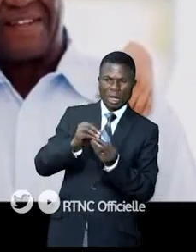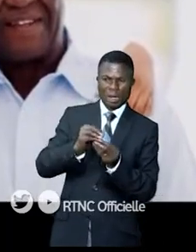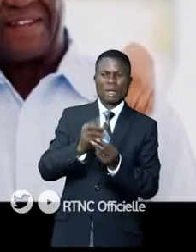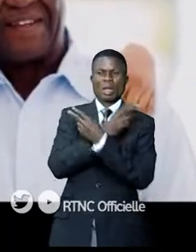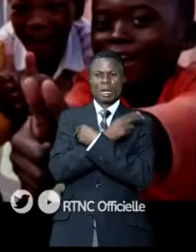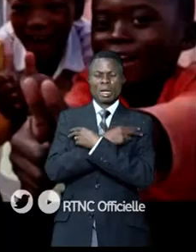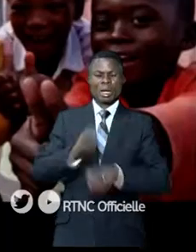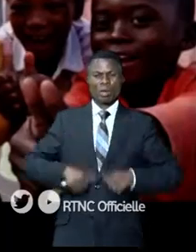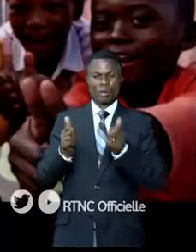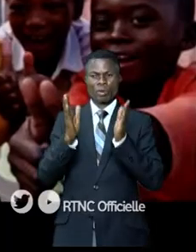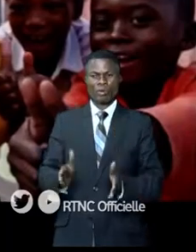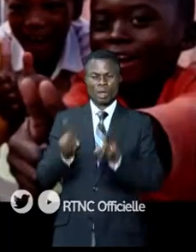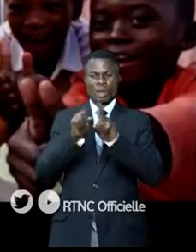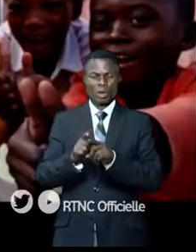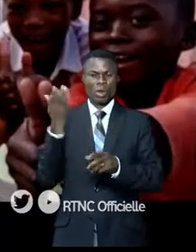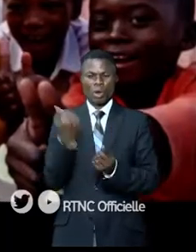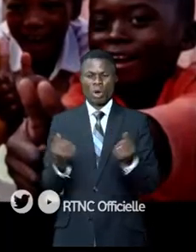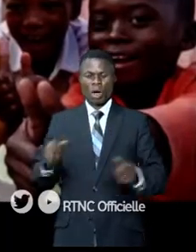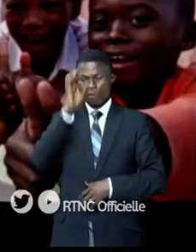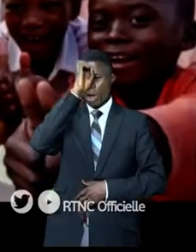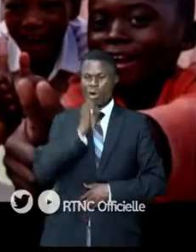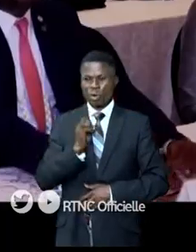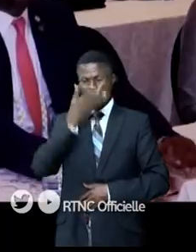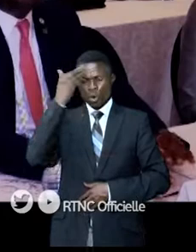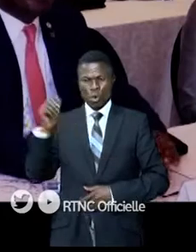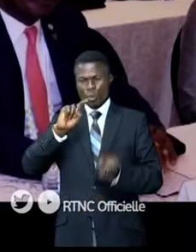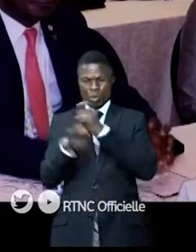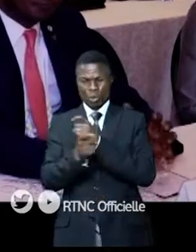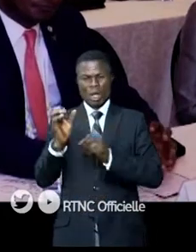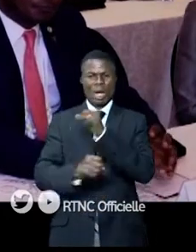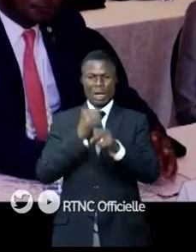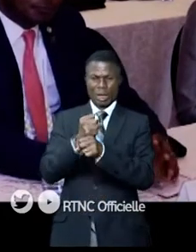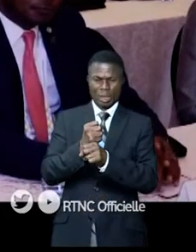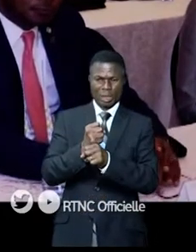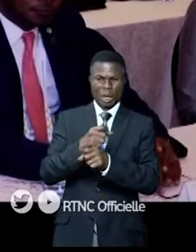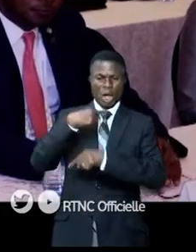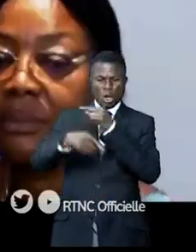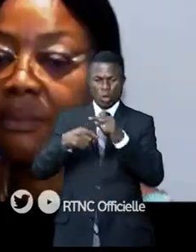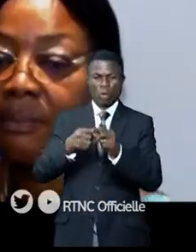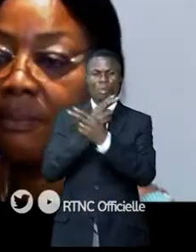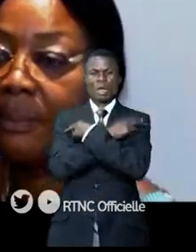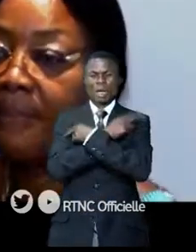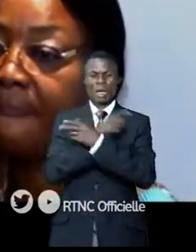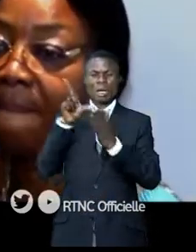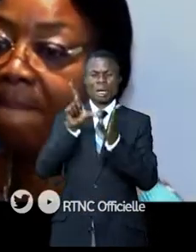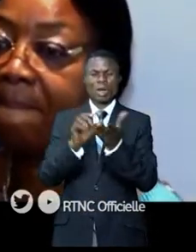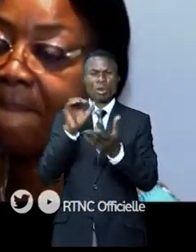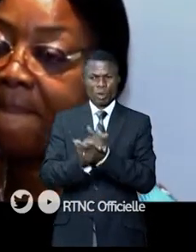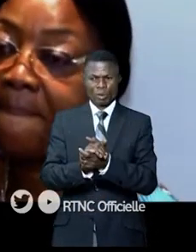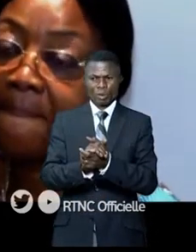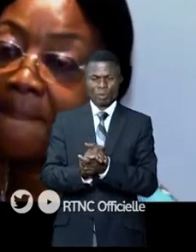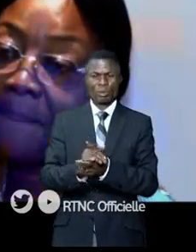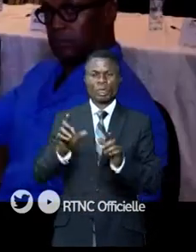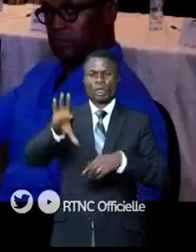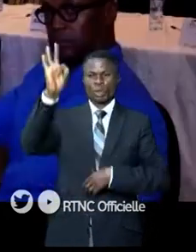les survivants et les orphelins, sans oublier l'uniformisation de l'âge de départ à la retraite pour l'homme et la femme, qui est désormais